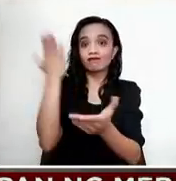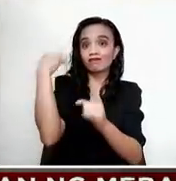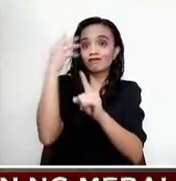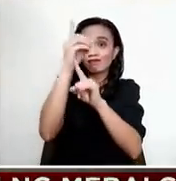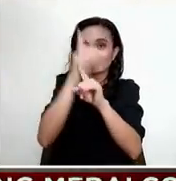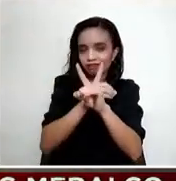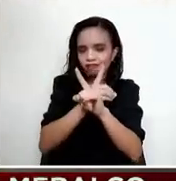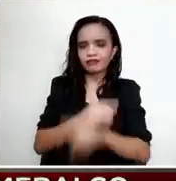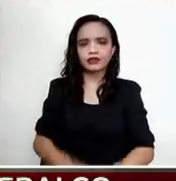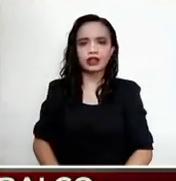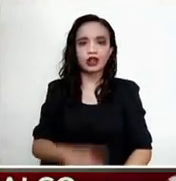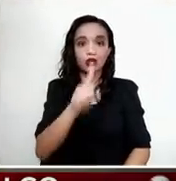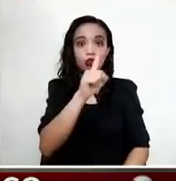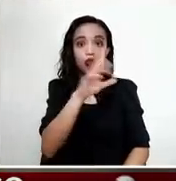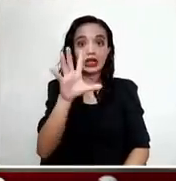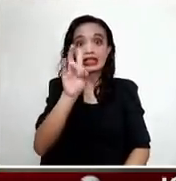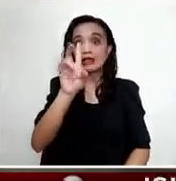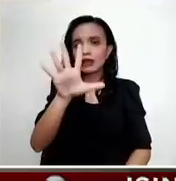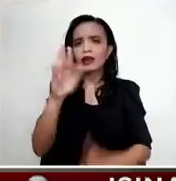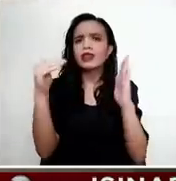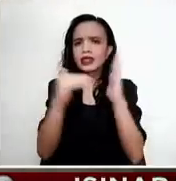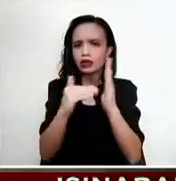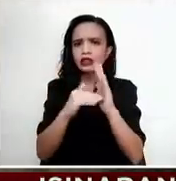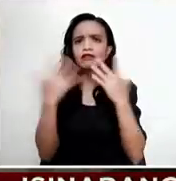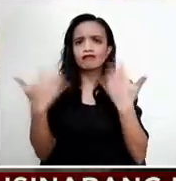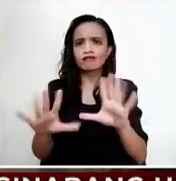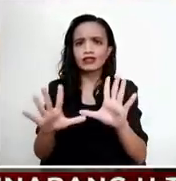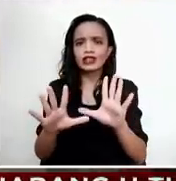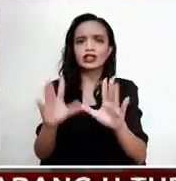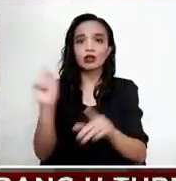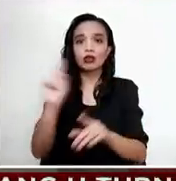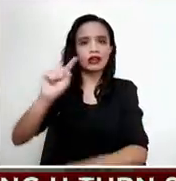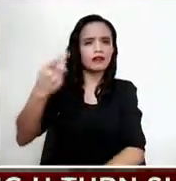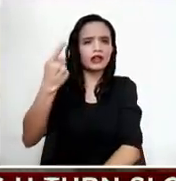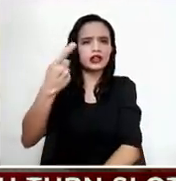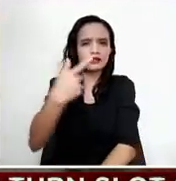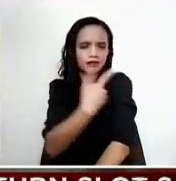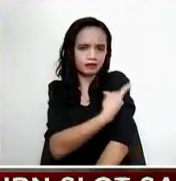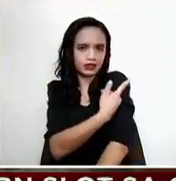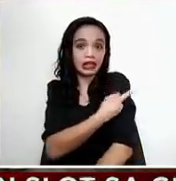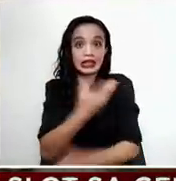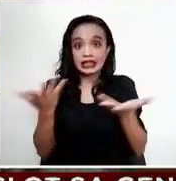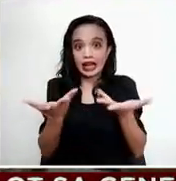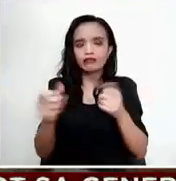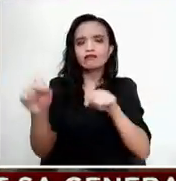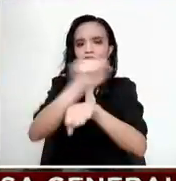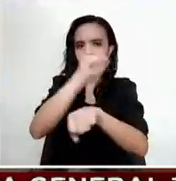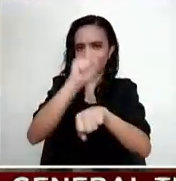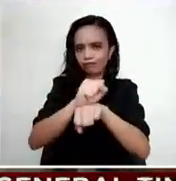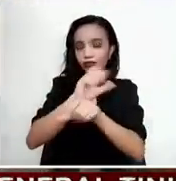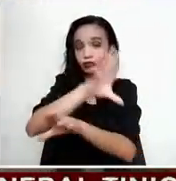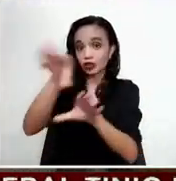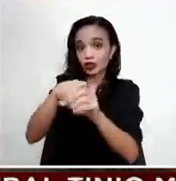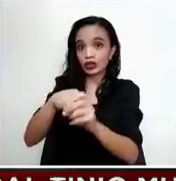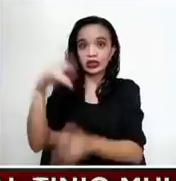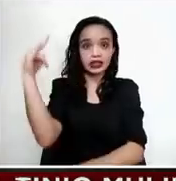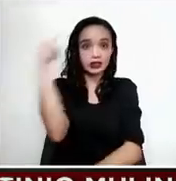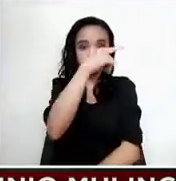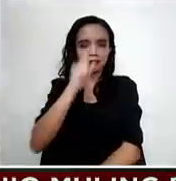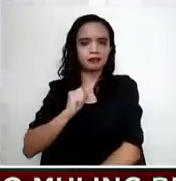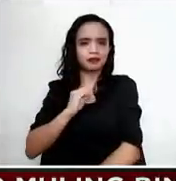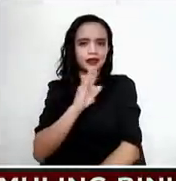Higit 175,000 na ang nakatanggap ng unang dose ng bakuna sa Singapore, kabilang ang airline staff at health